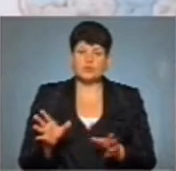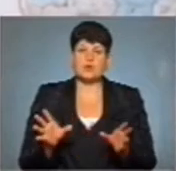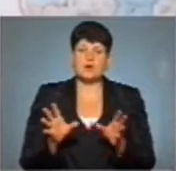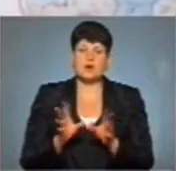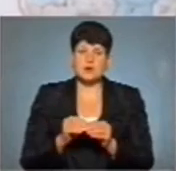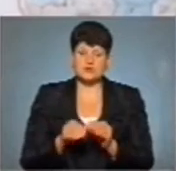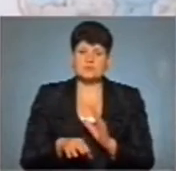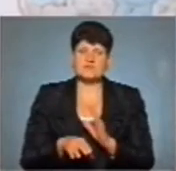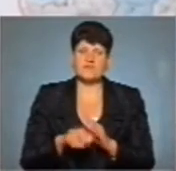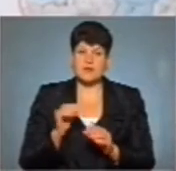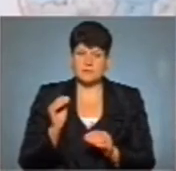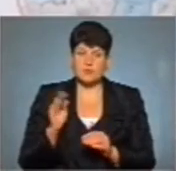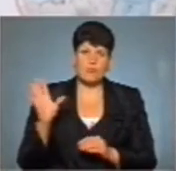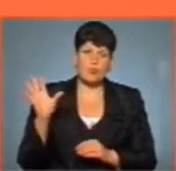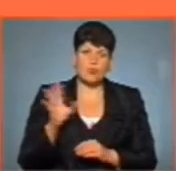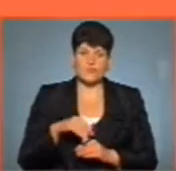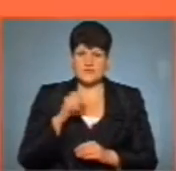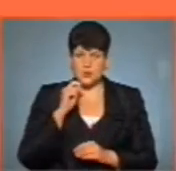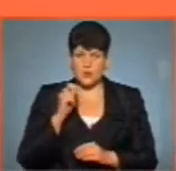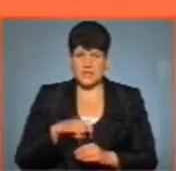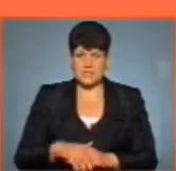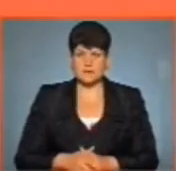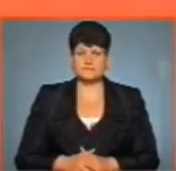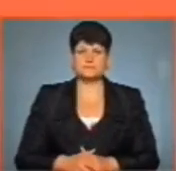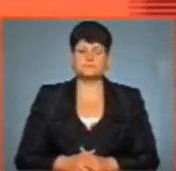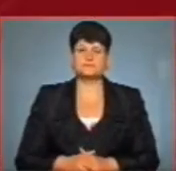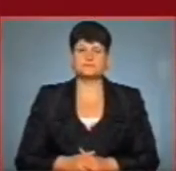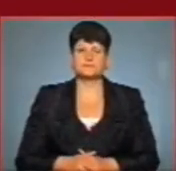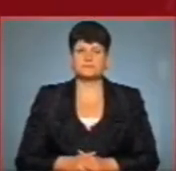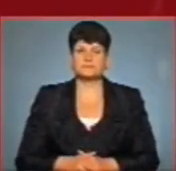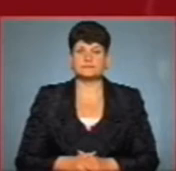із виборами по всій Україні.